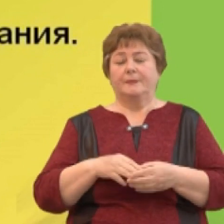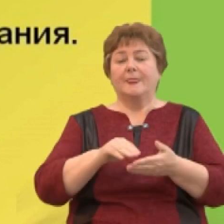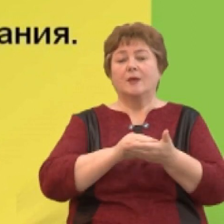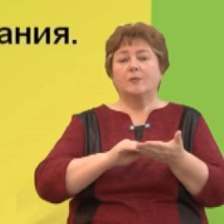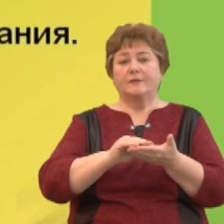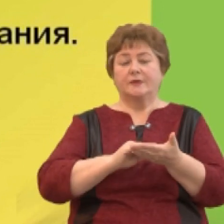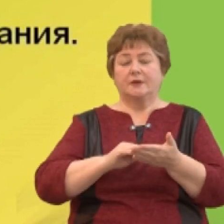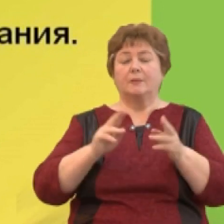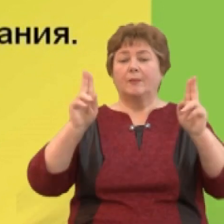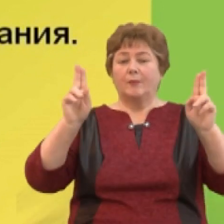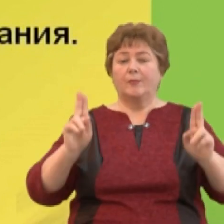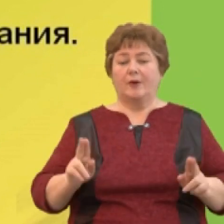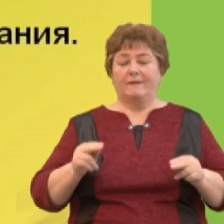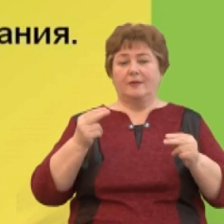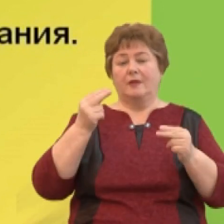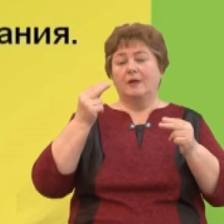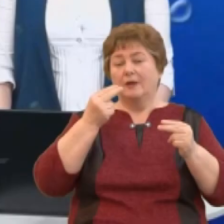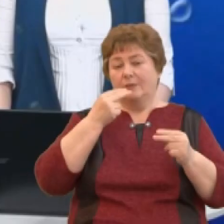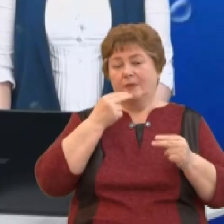Повторим правила питания.